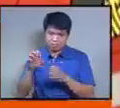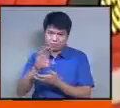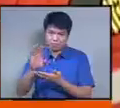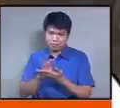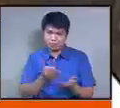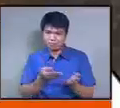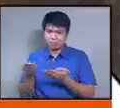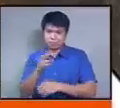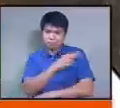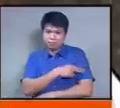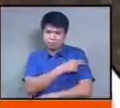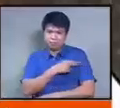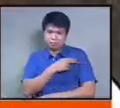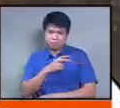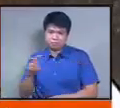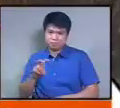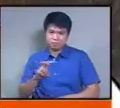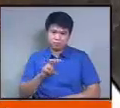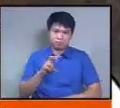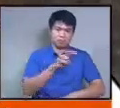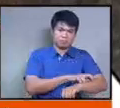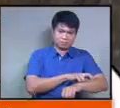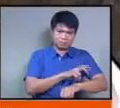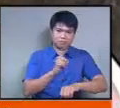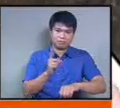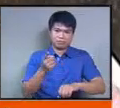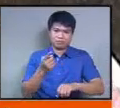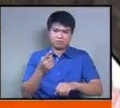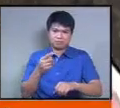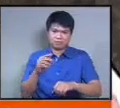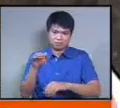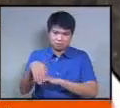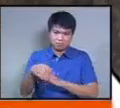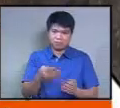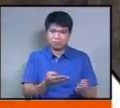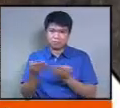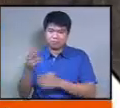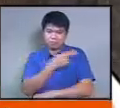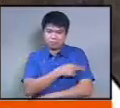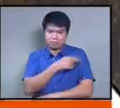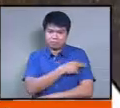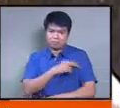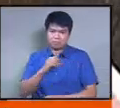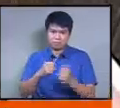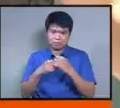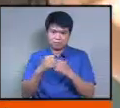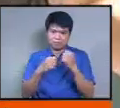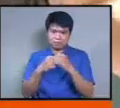Kinagat siya ng ahas kagabi kaya tinakbo natin siya sa hospital. As of this moment, nasa Cotabato Provincial